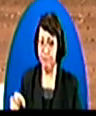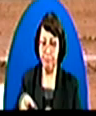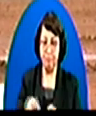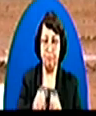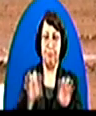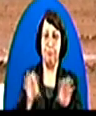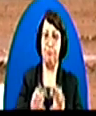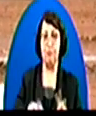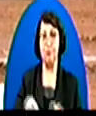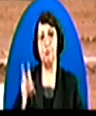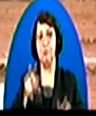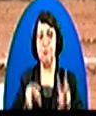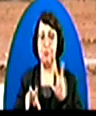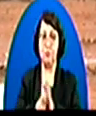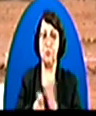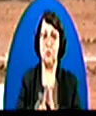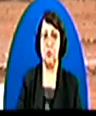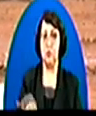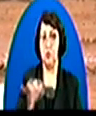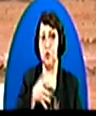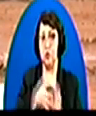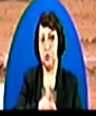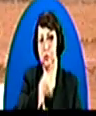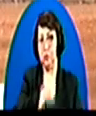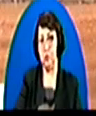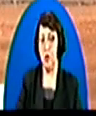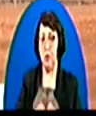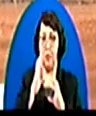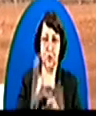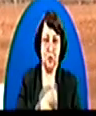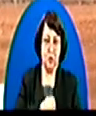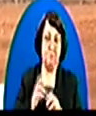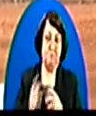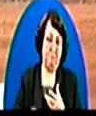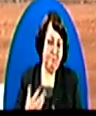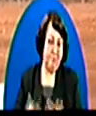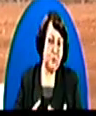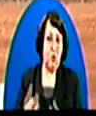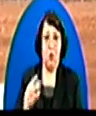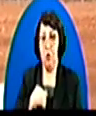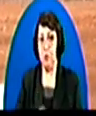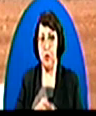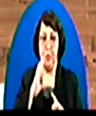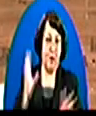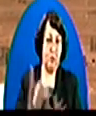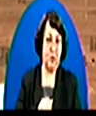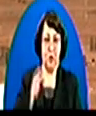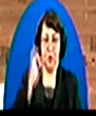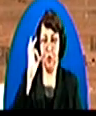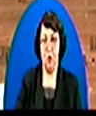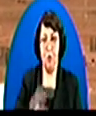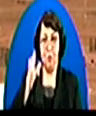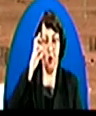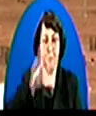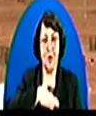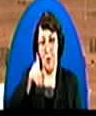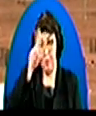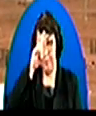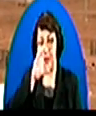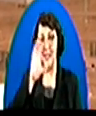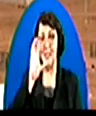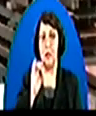бүсэд улсын төсвийн хөрөнгө оруулалтаар бүтээн байгуулалт өрнөж байна. Хөрөнгө оруулалт бүтээн байгуулалтын дийлэнх хувь нь боловсрол эрүүл мэндийн салбарт хийгдэж